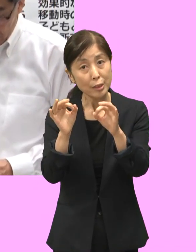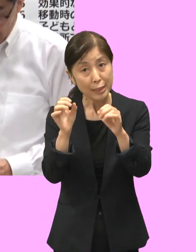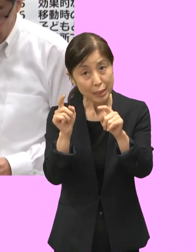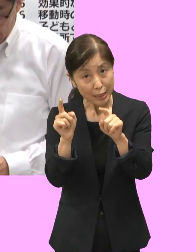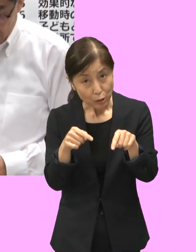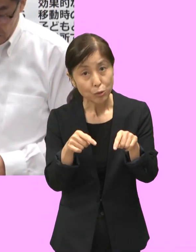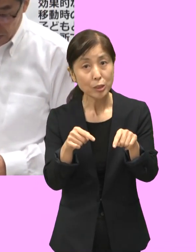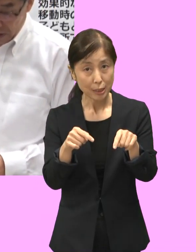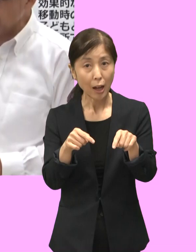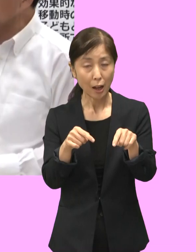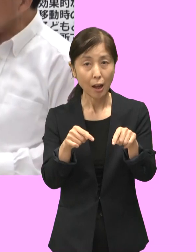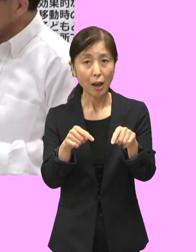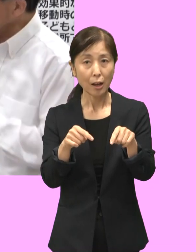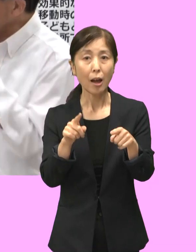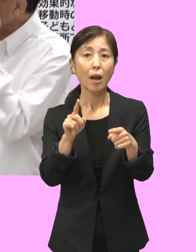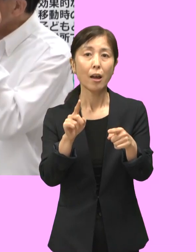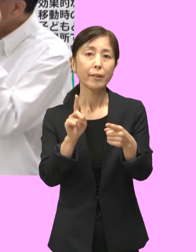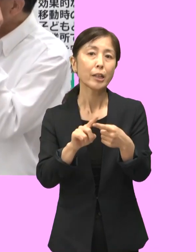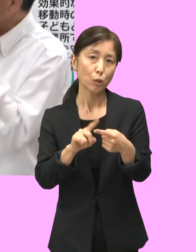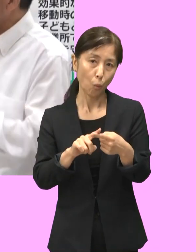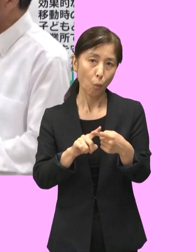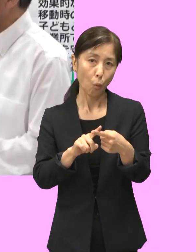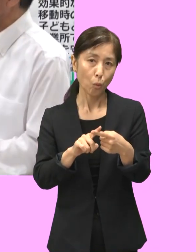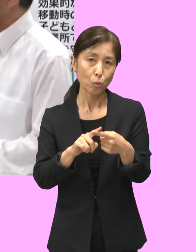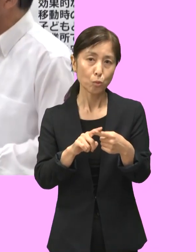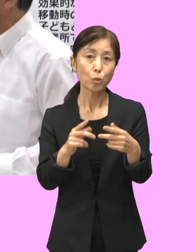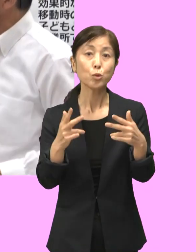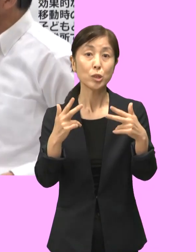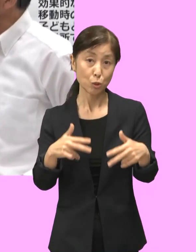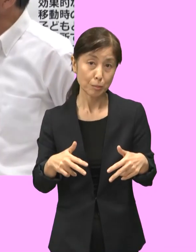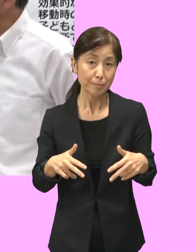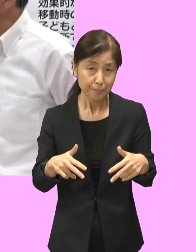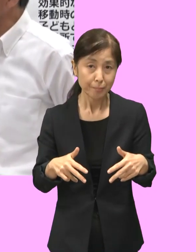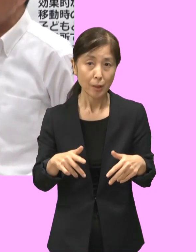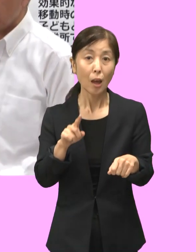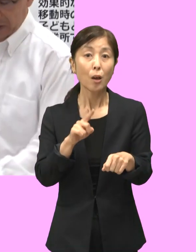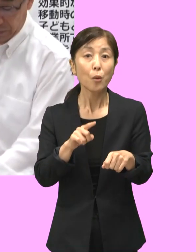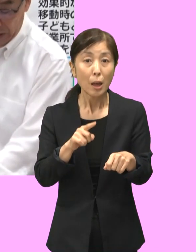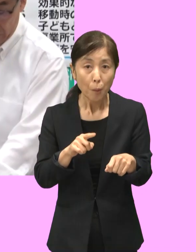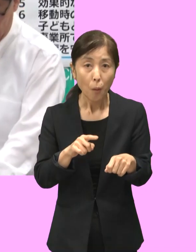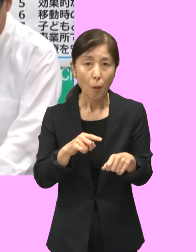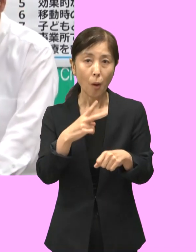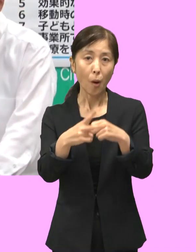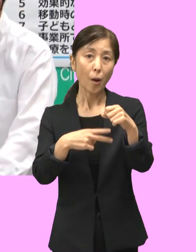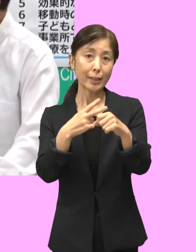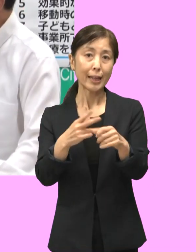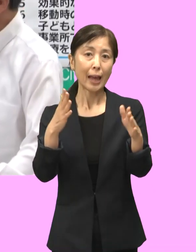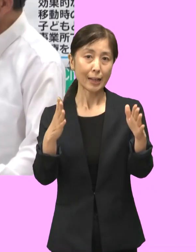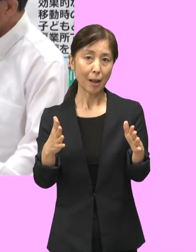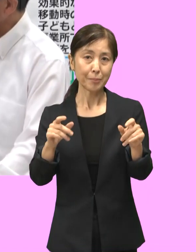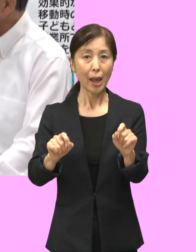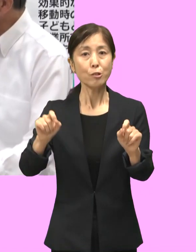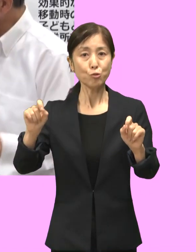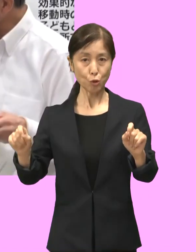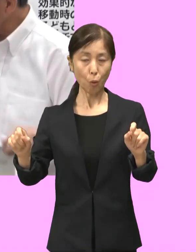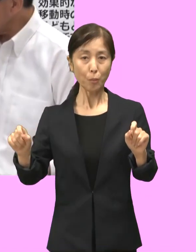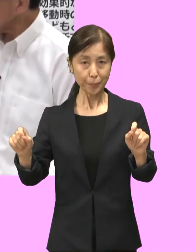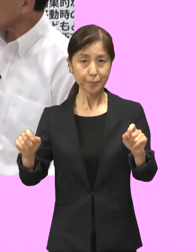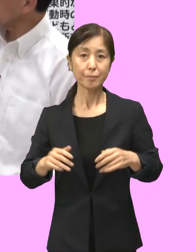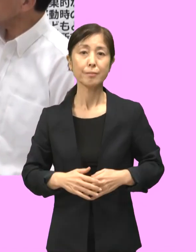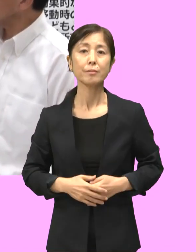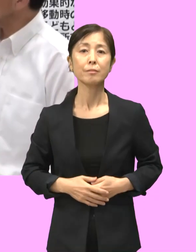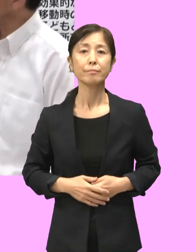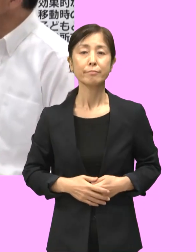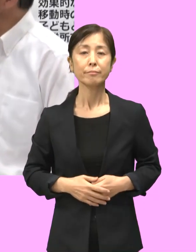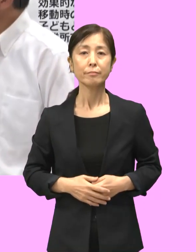ですね、税率が適用されると、こういう仕組みにあるわけですけれども、これを2年間延長するというものであります。